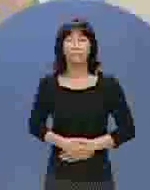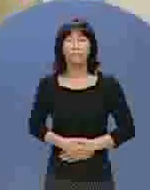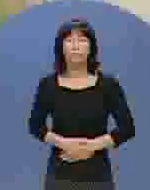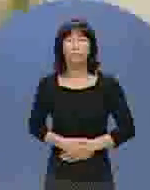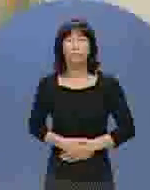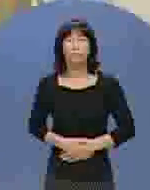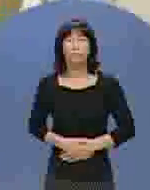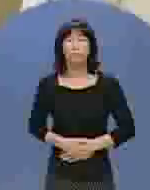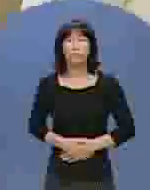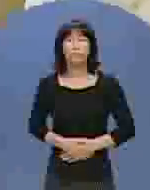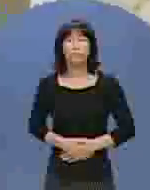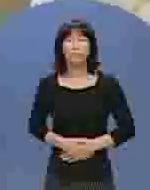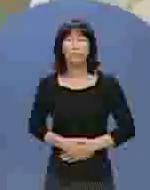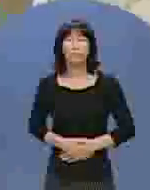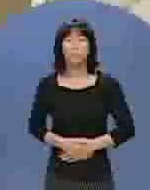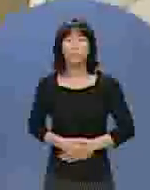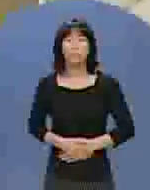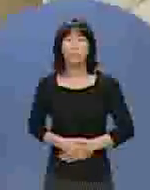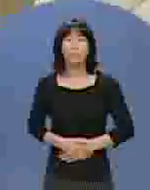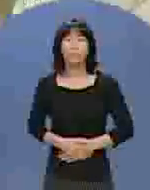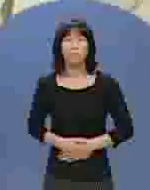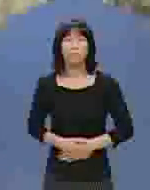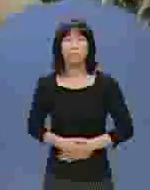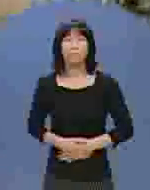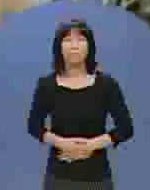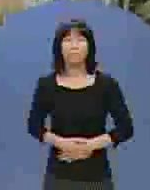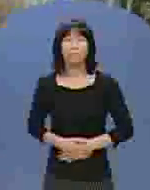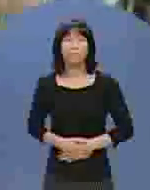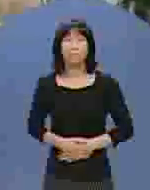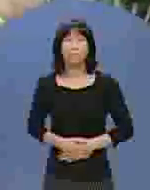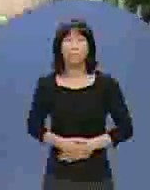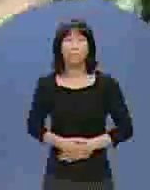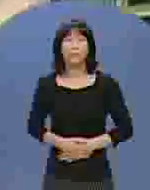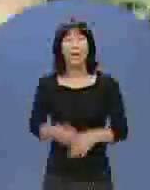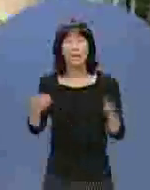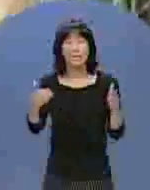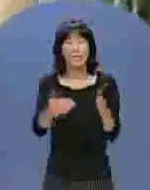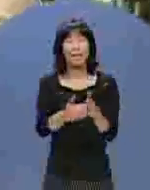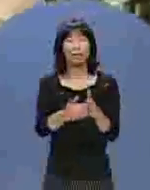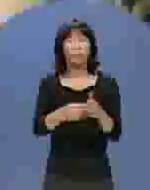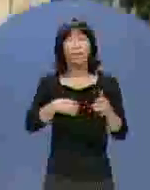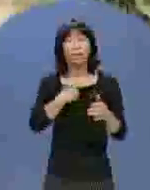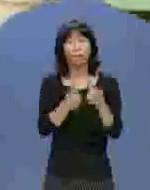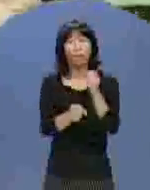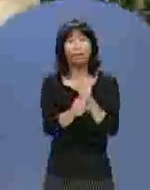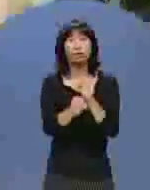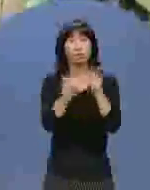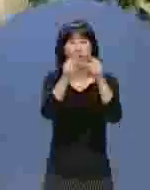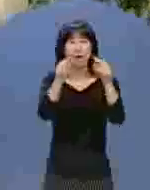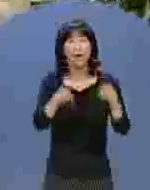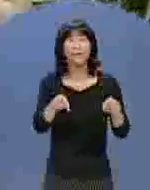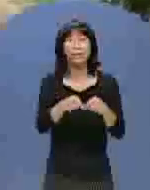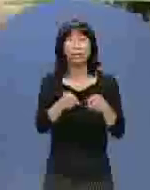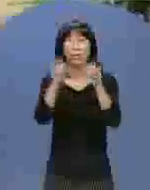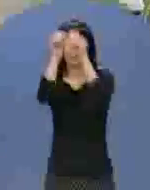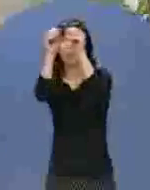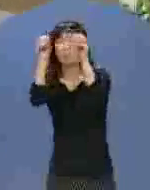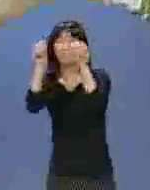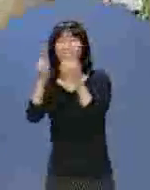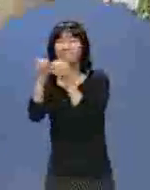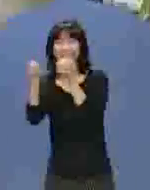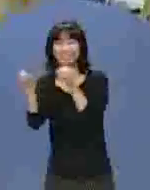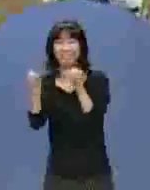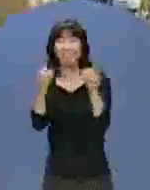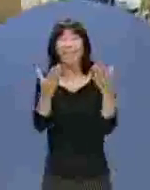仕上げに自分たちが作った飾りを笹につければ完成です。出来上がった七夕飾りを見て